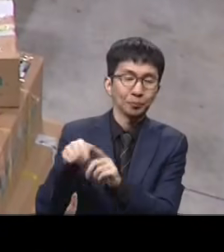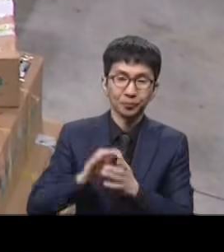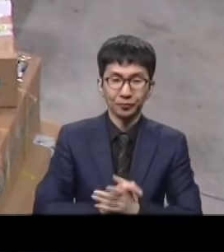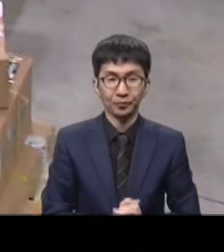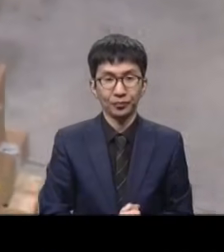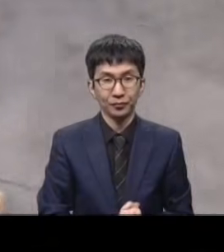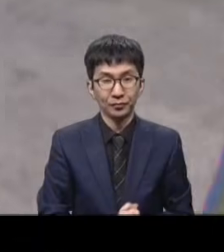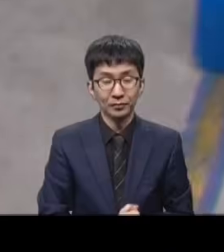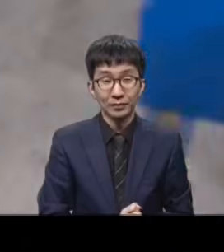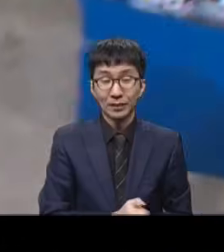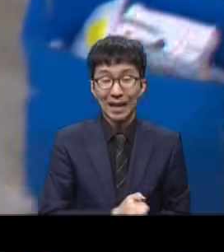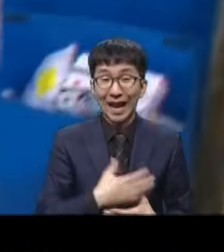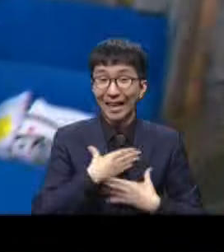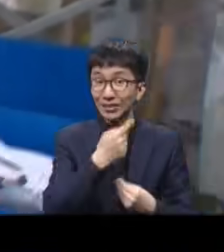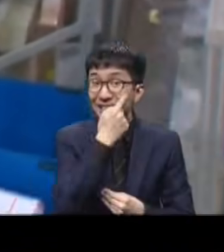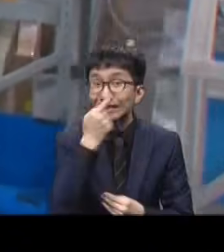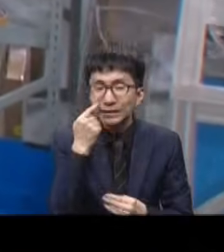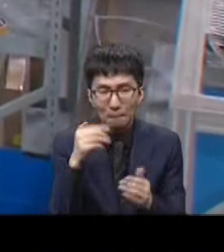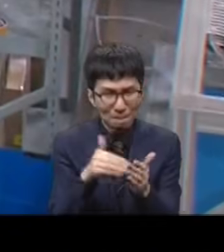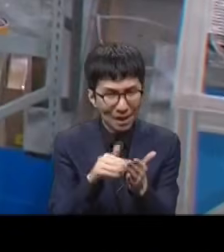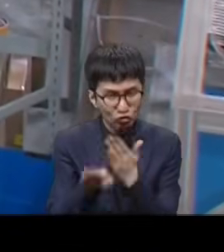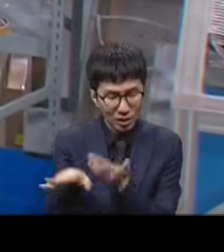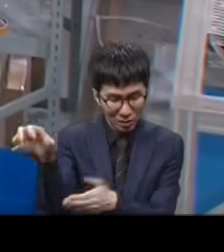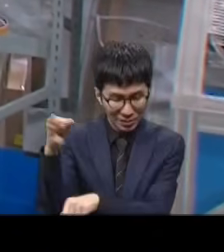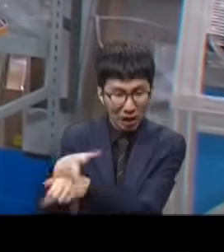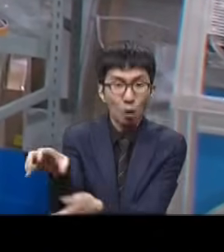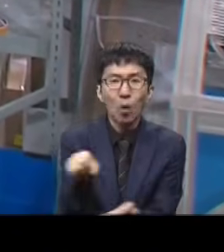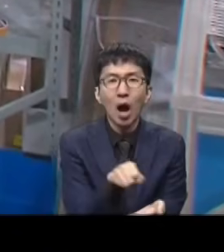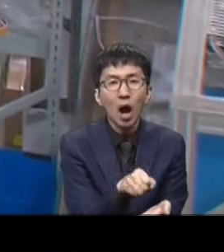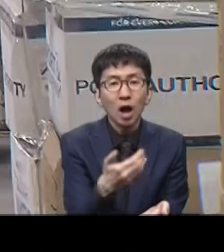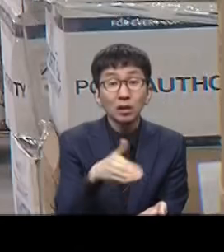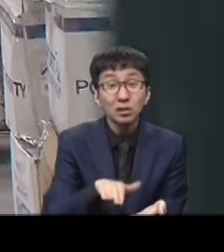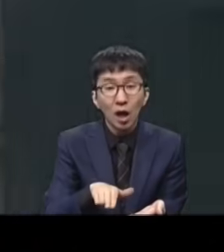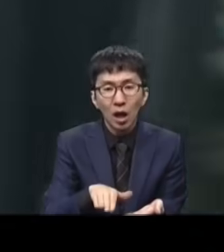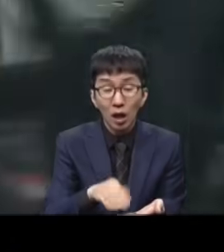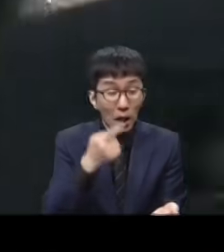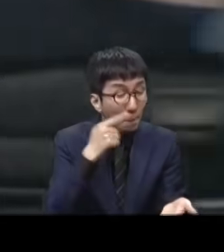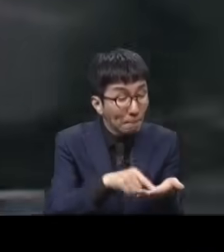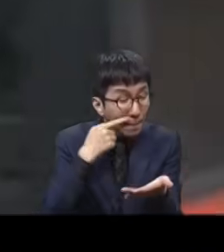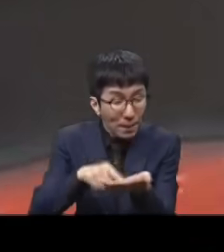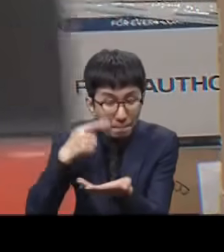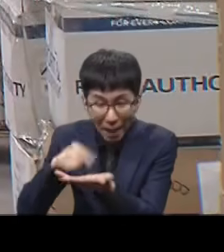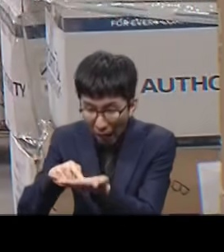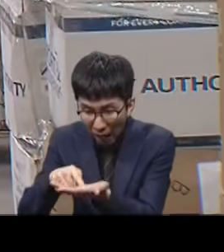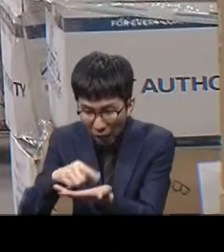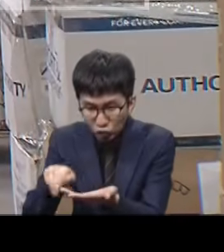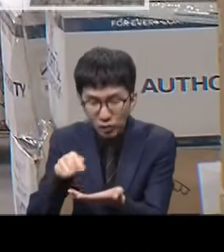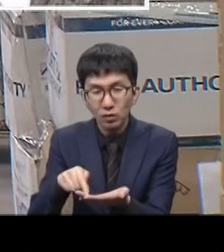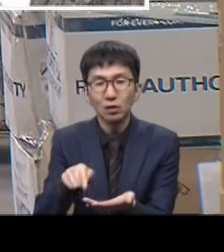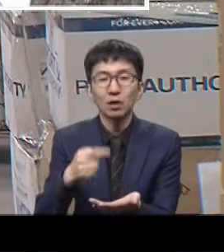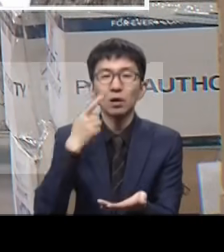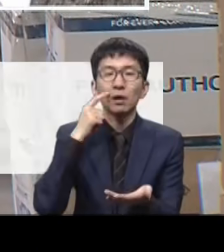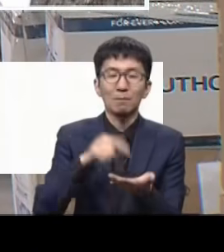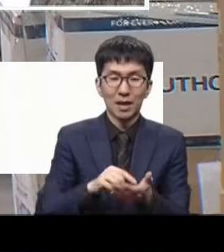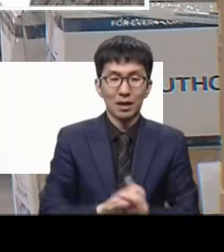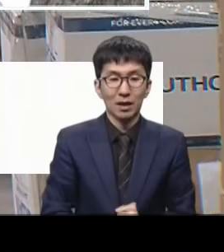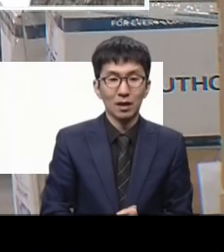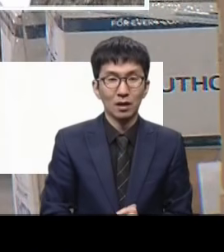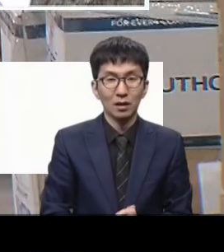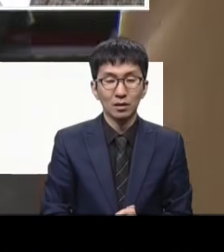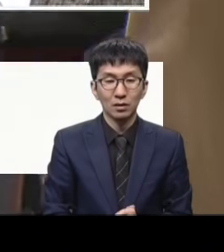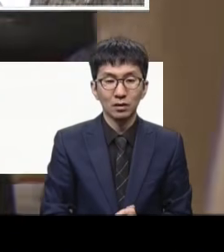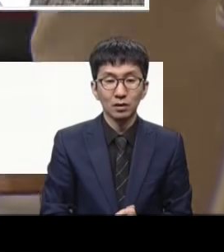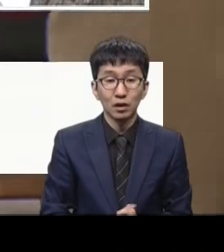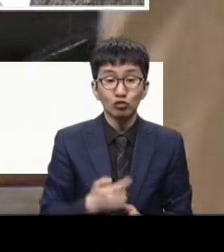이미 안전 인증을 받고 수입됐던 제품들인데 통관 단계 무작위 검사에서 적발된 겁니다. 전반적으로